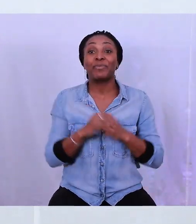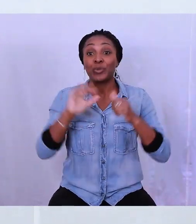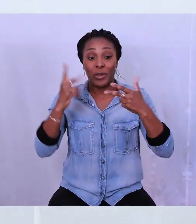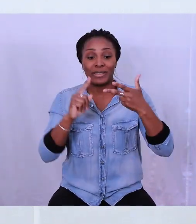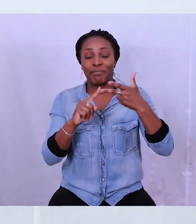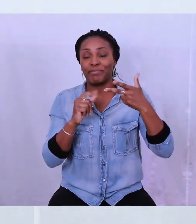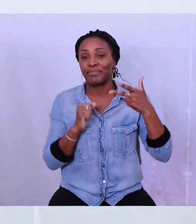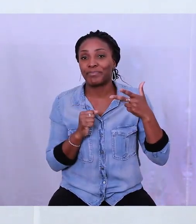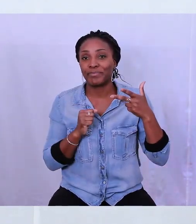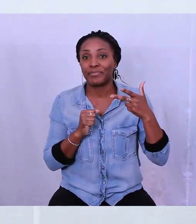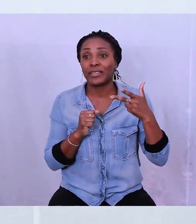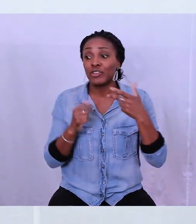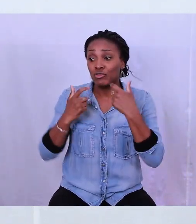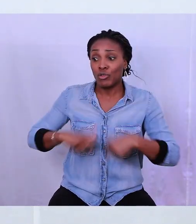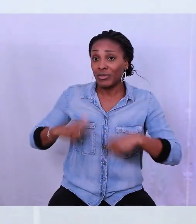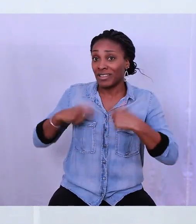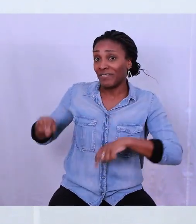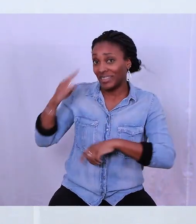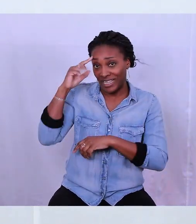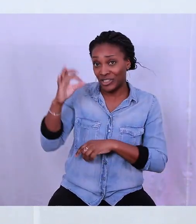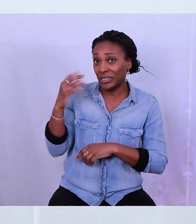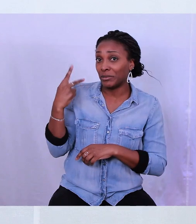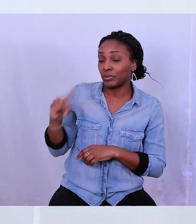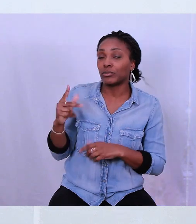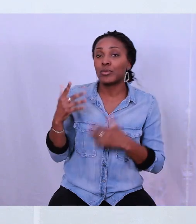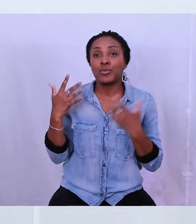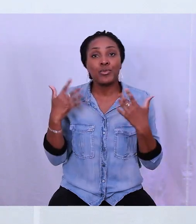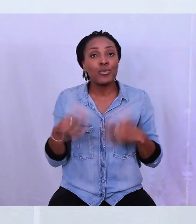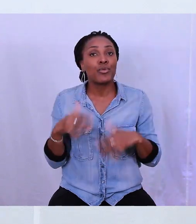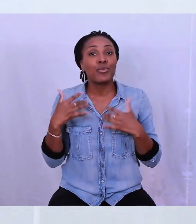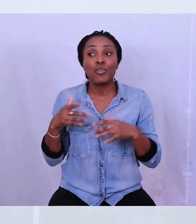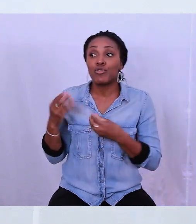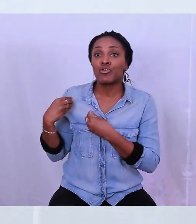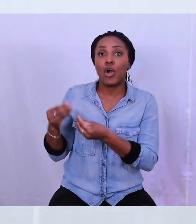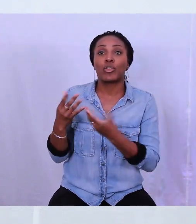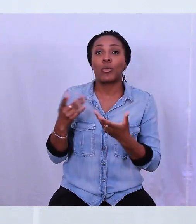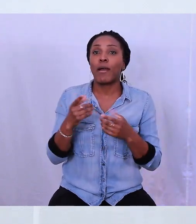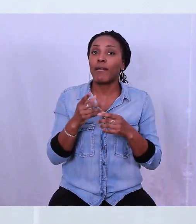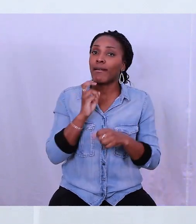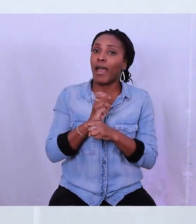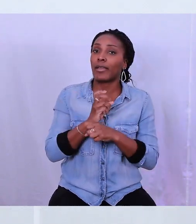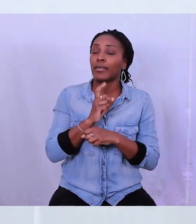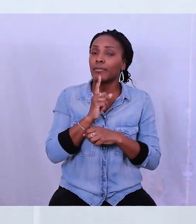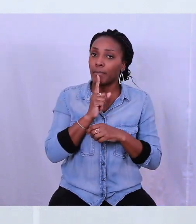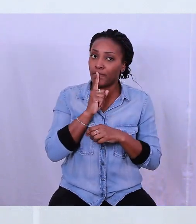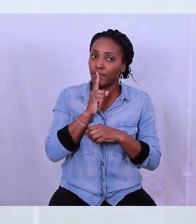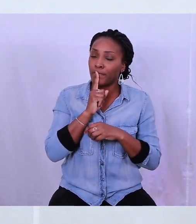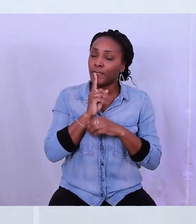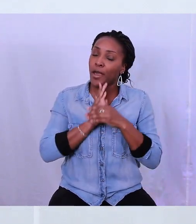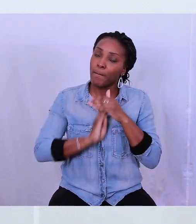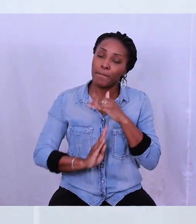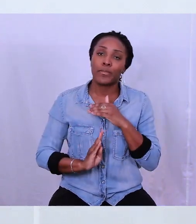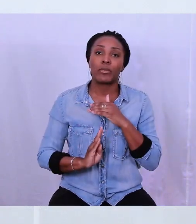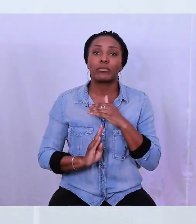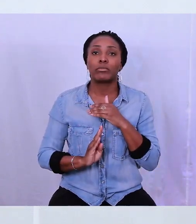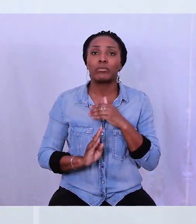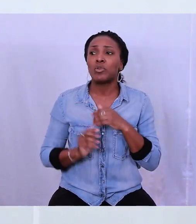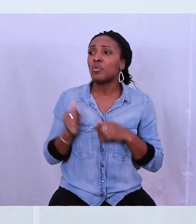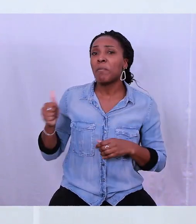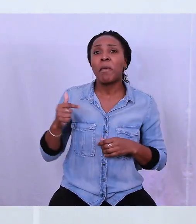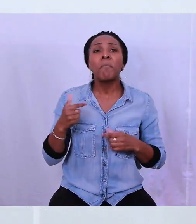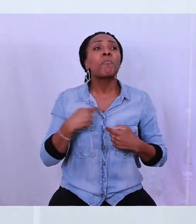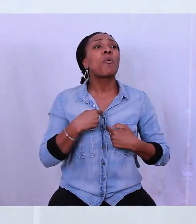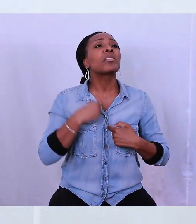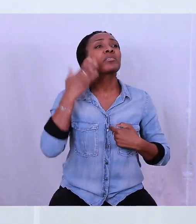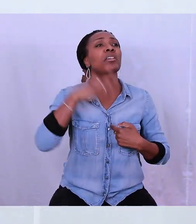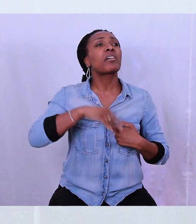de Joseph, c'est que Joseph, cette sagesse-là, l'a poussé à rester dans l'humilité. Il ne s'est jamais mis lui-même en